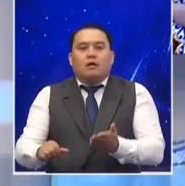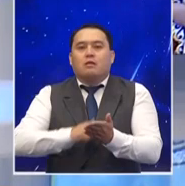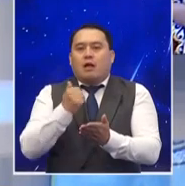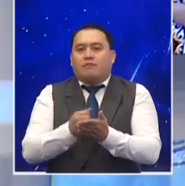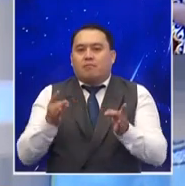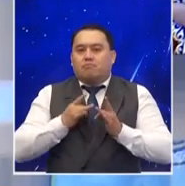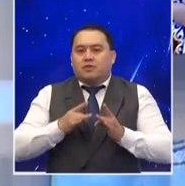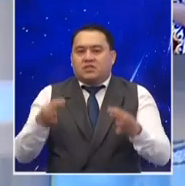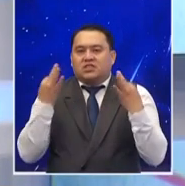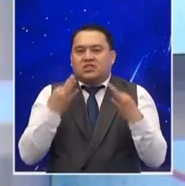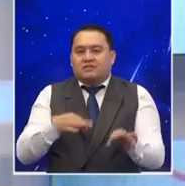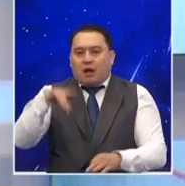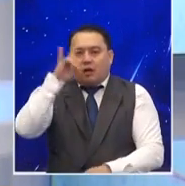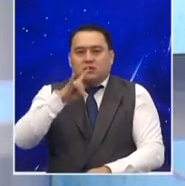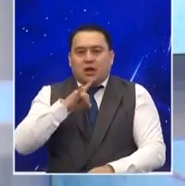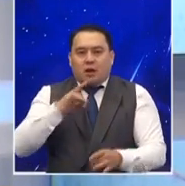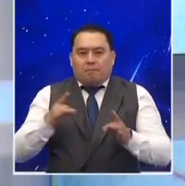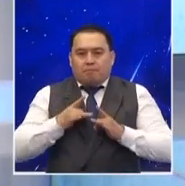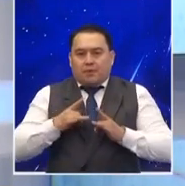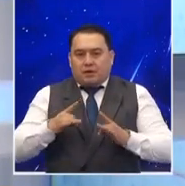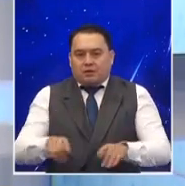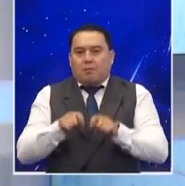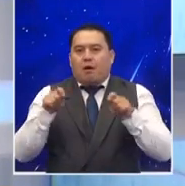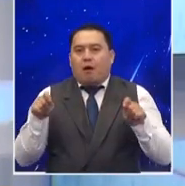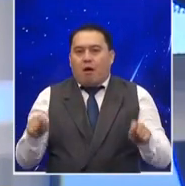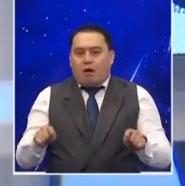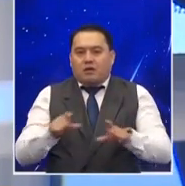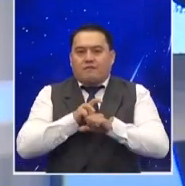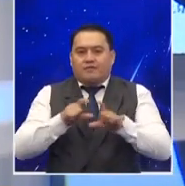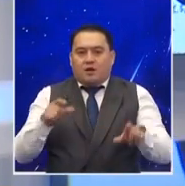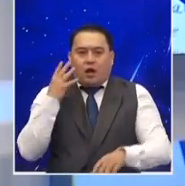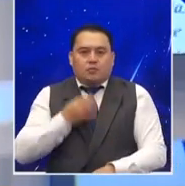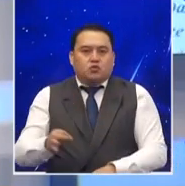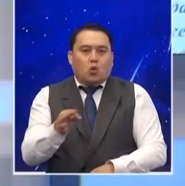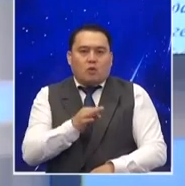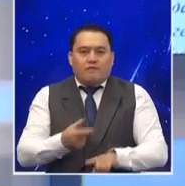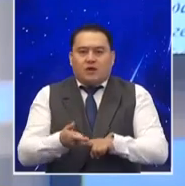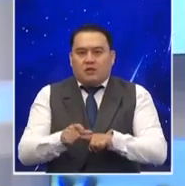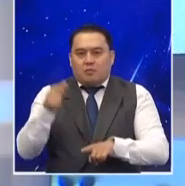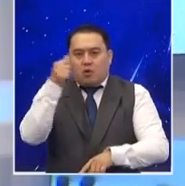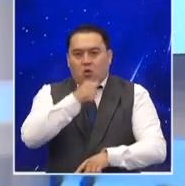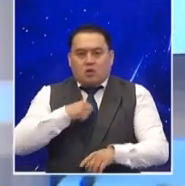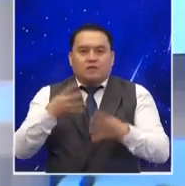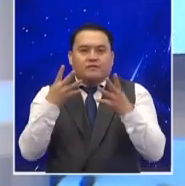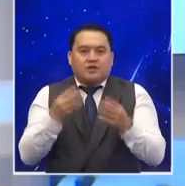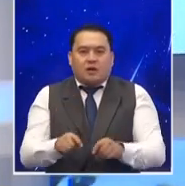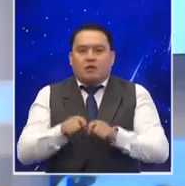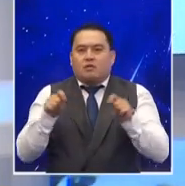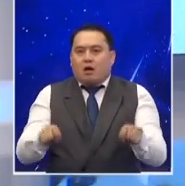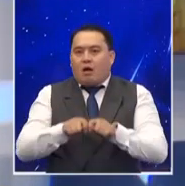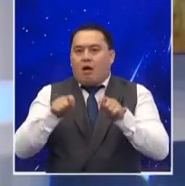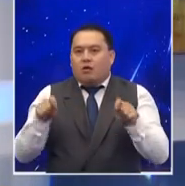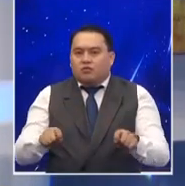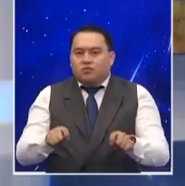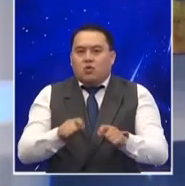Главный праздник независимого Казахстана ознаменовался открытием ряда объектов в Алматинской области. В этот день повсеместно распахнули